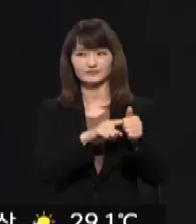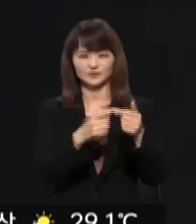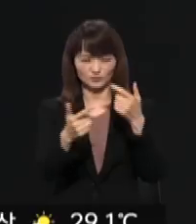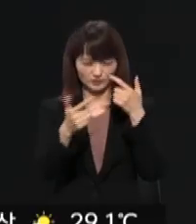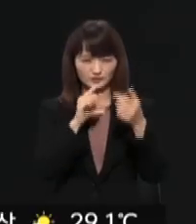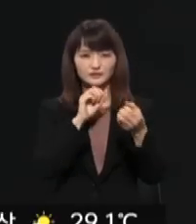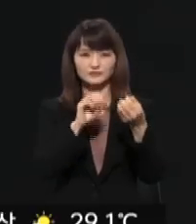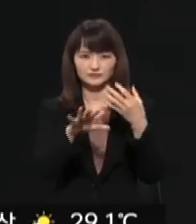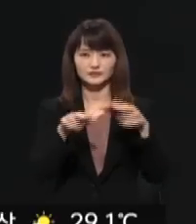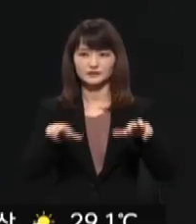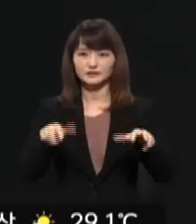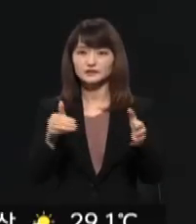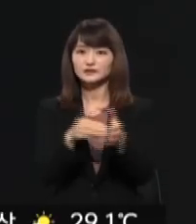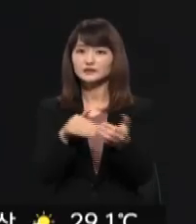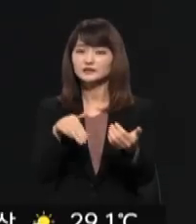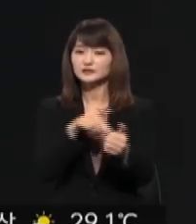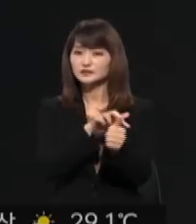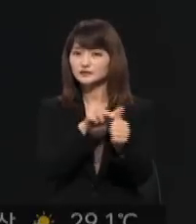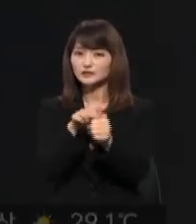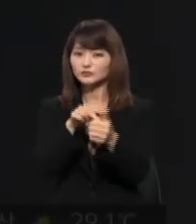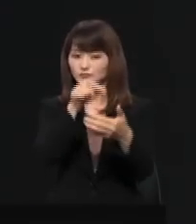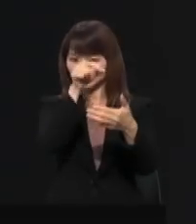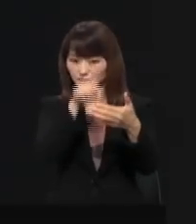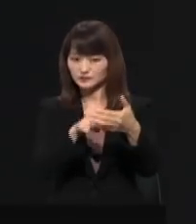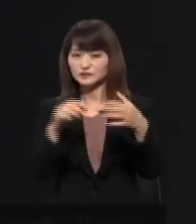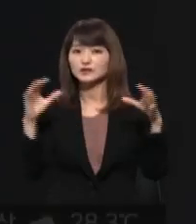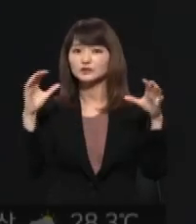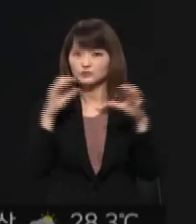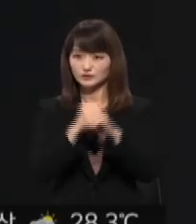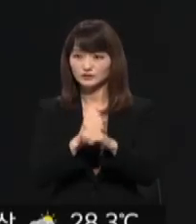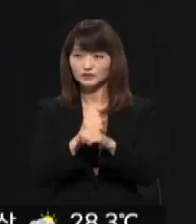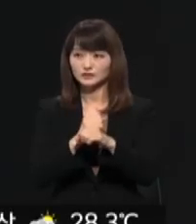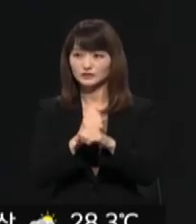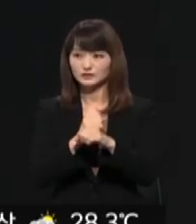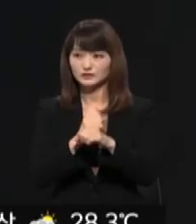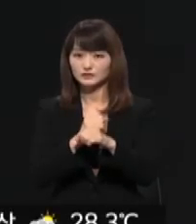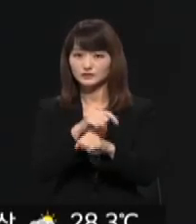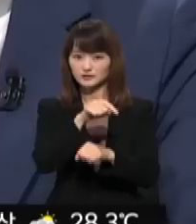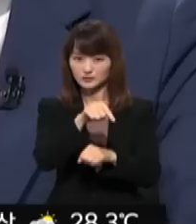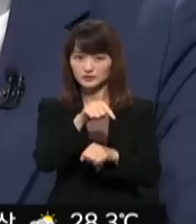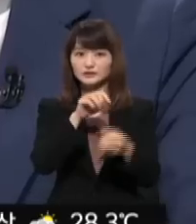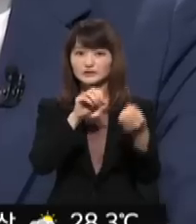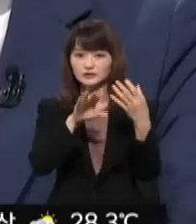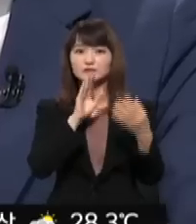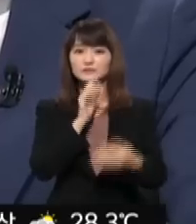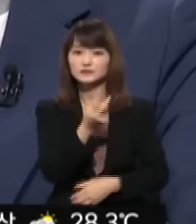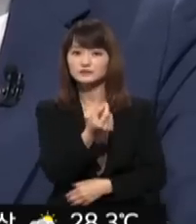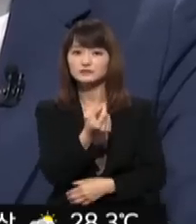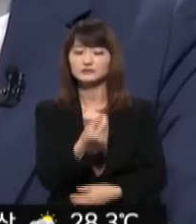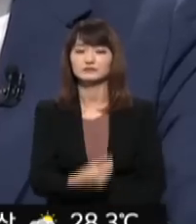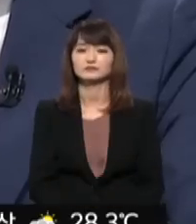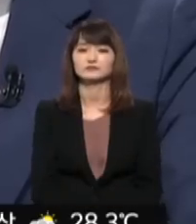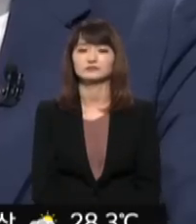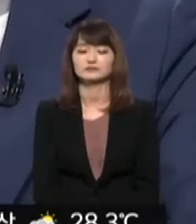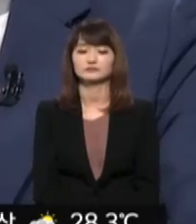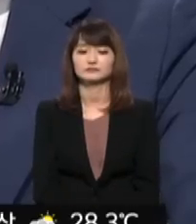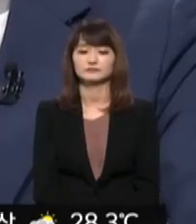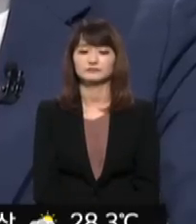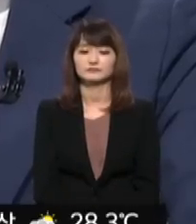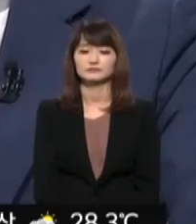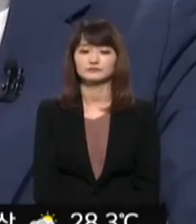지금까지 나온 정보나 기사나 이런 걸 종합해 보면 그렇게 정리를 하는게 맞아 보입니다 그래서